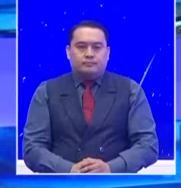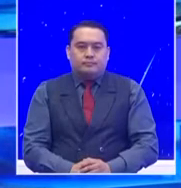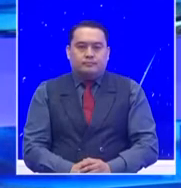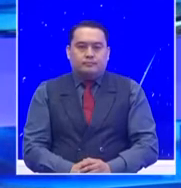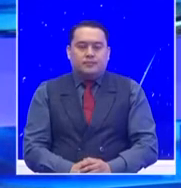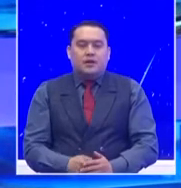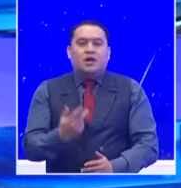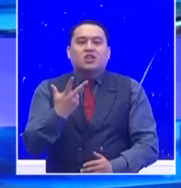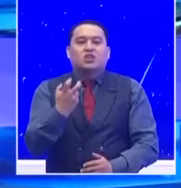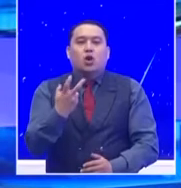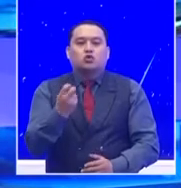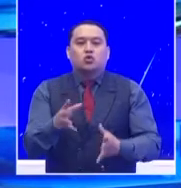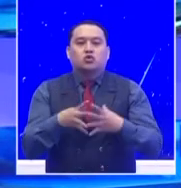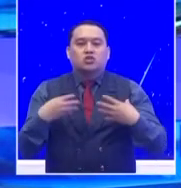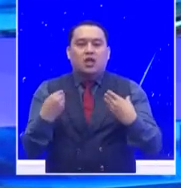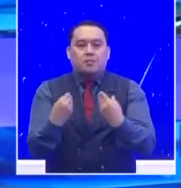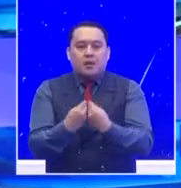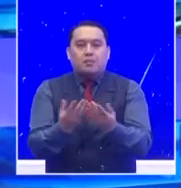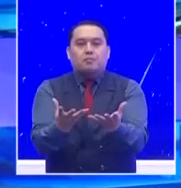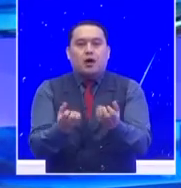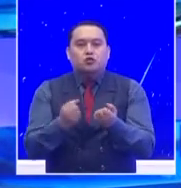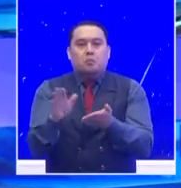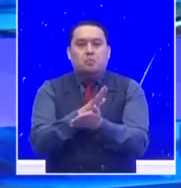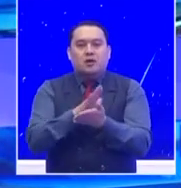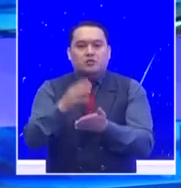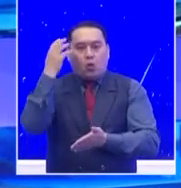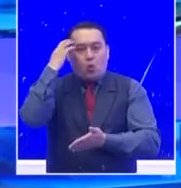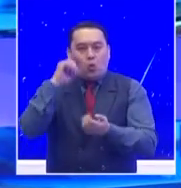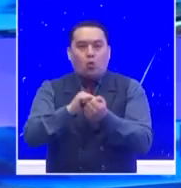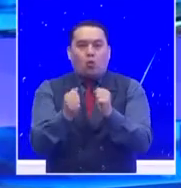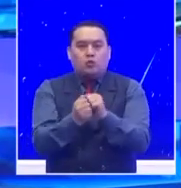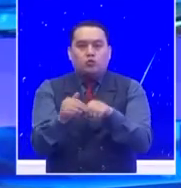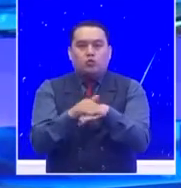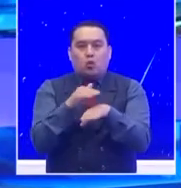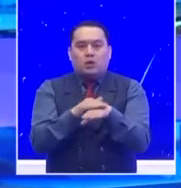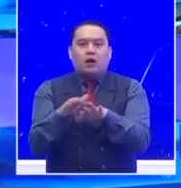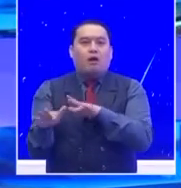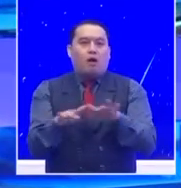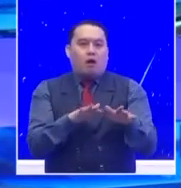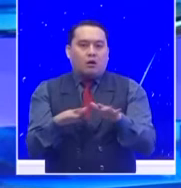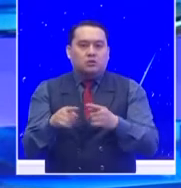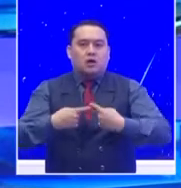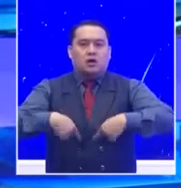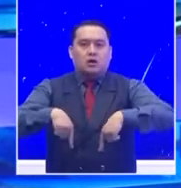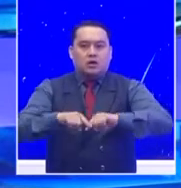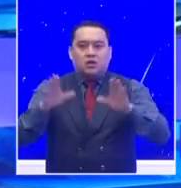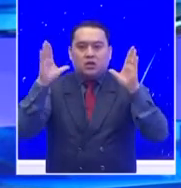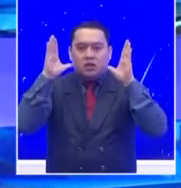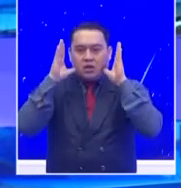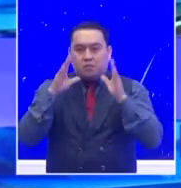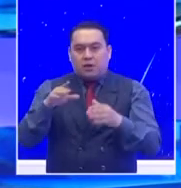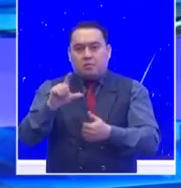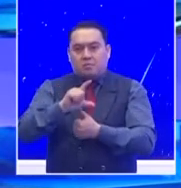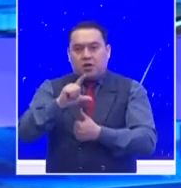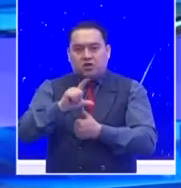Подарить тепло. Более 300 семей региона получили бесплатный уголь в рамках благотворительной акции, организованной имамами Еркинского